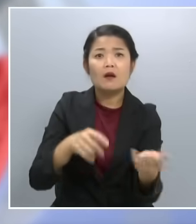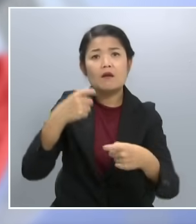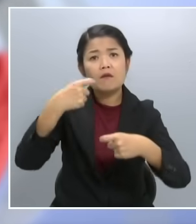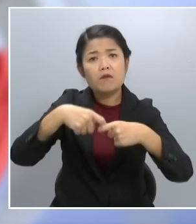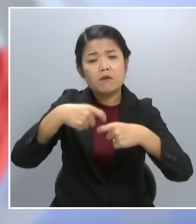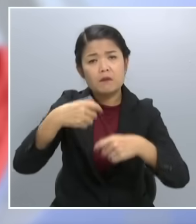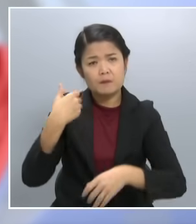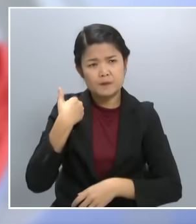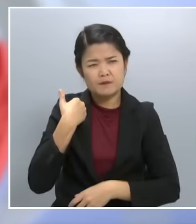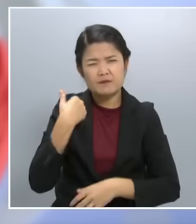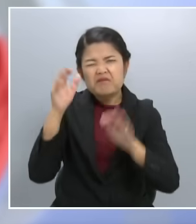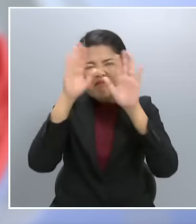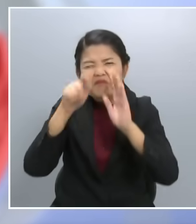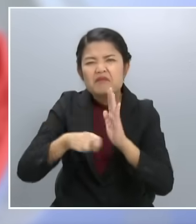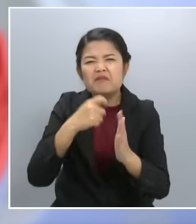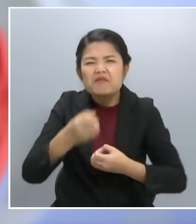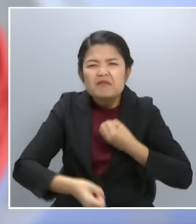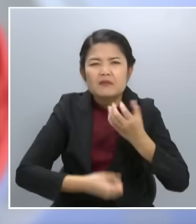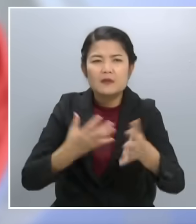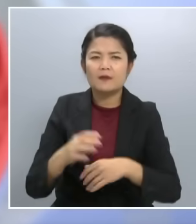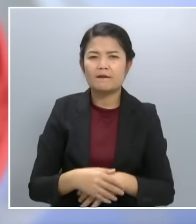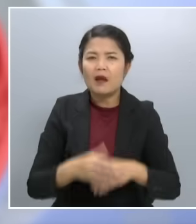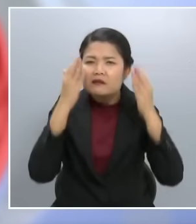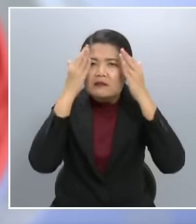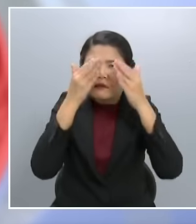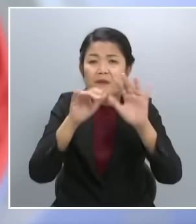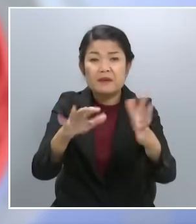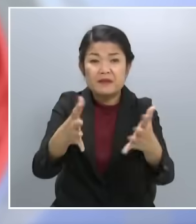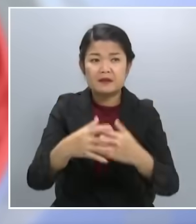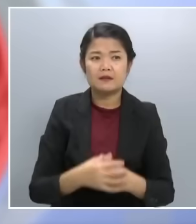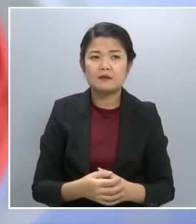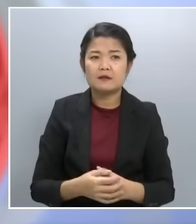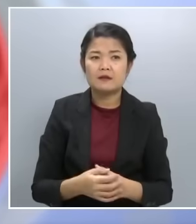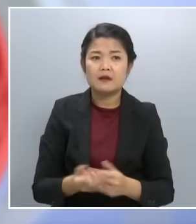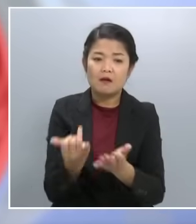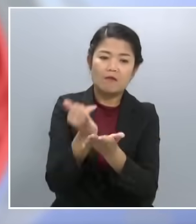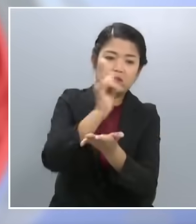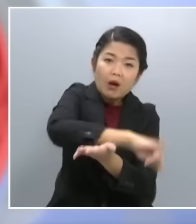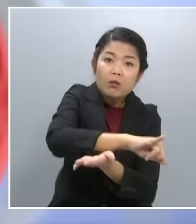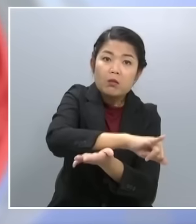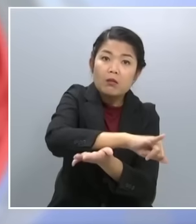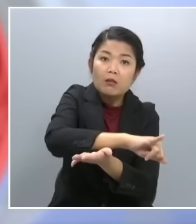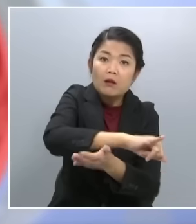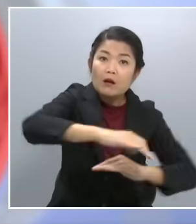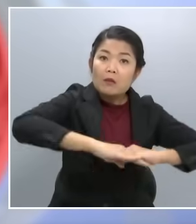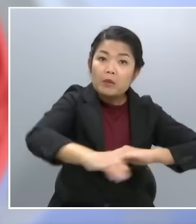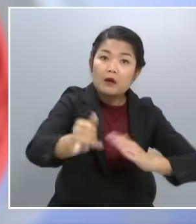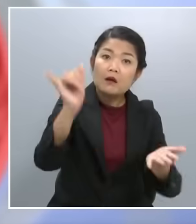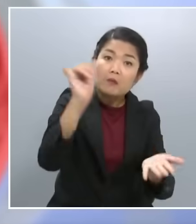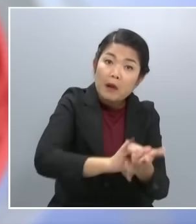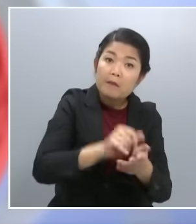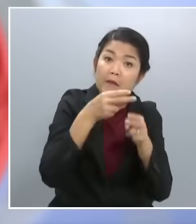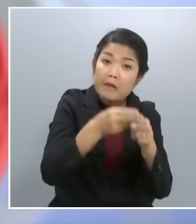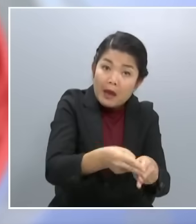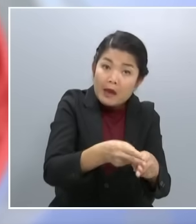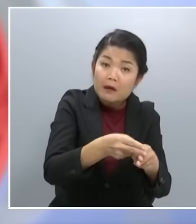กำลังจะอ้างว่าคือไม่ได้เจตนาเหรอแล้วทำให้แพรวตกเตียงแล้วหัวไปฟาดพื้นเองก็เลยเลือดคั่งแล้วก็เลย